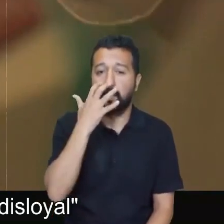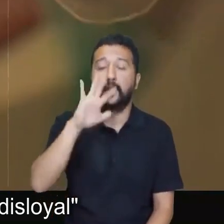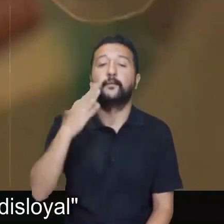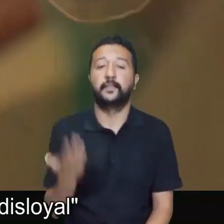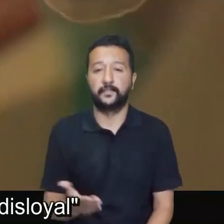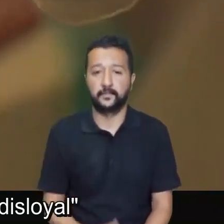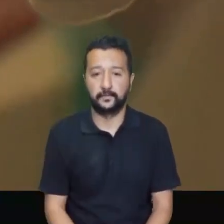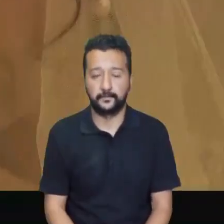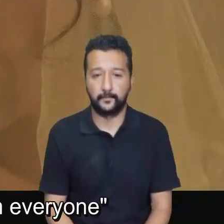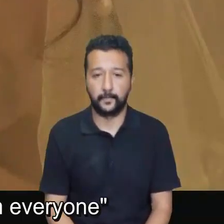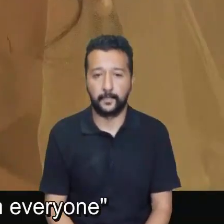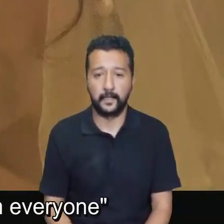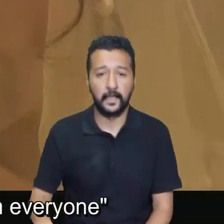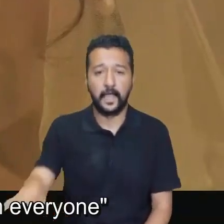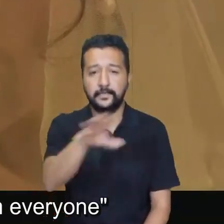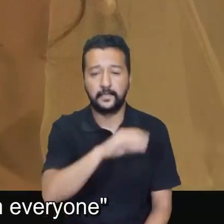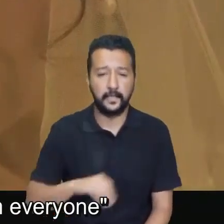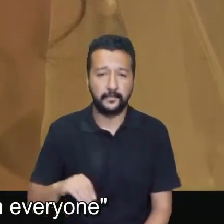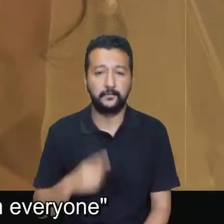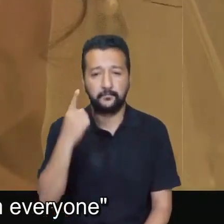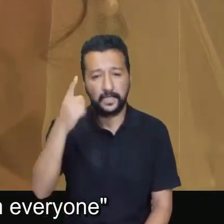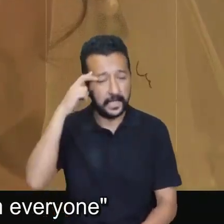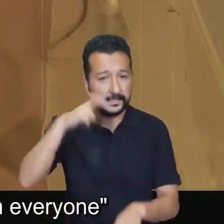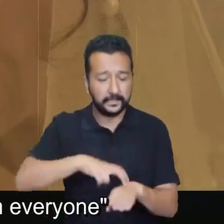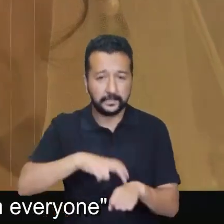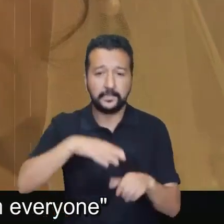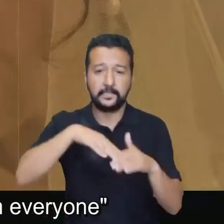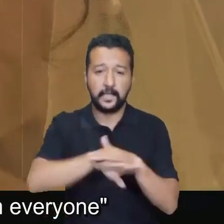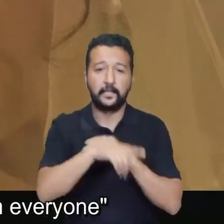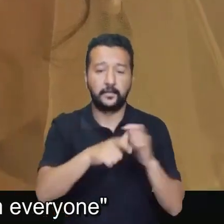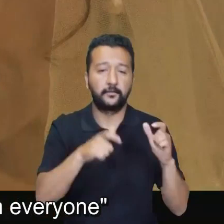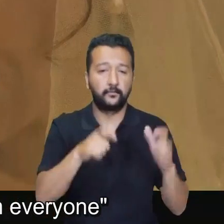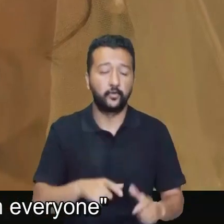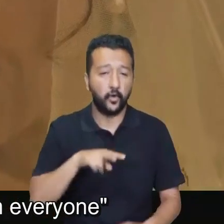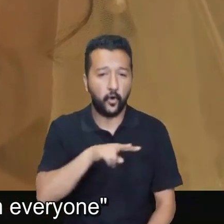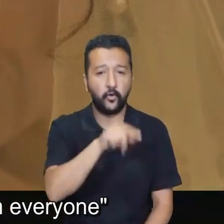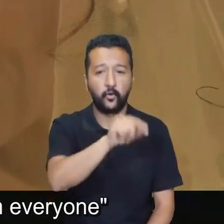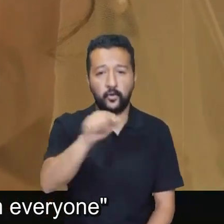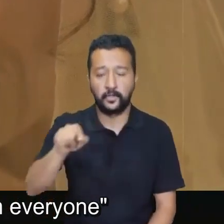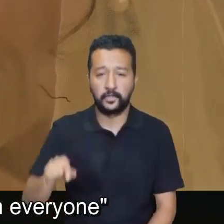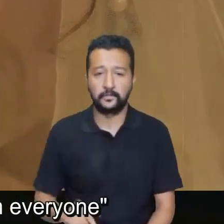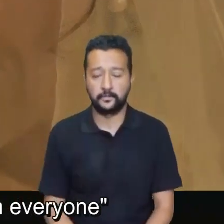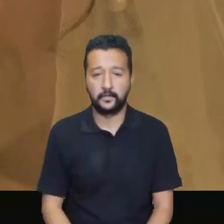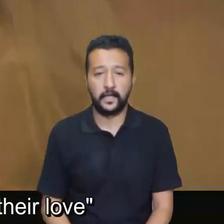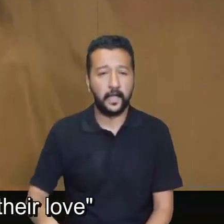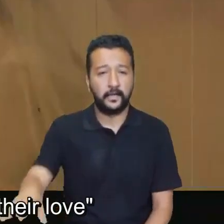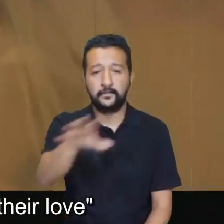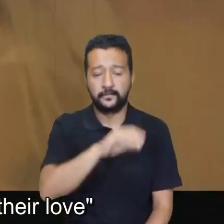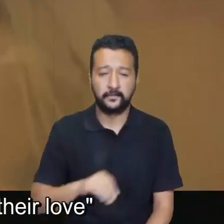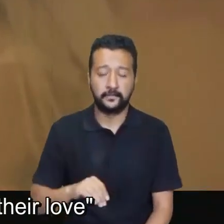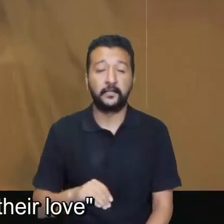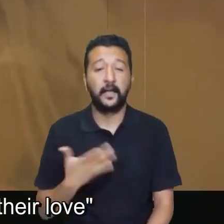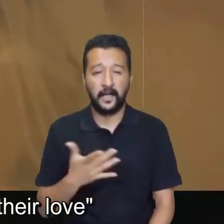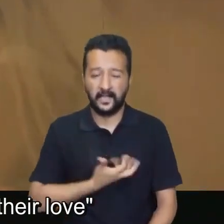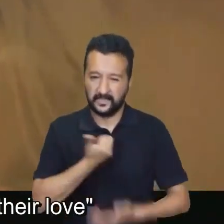düz yüzük duruyor. Adile duvakla makyajlı yüzünden yaşlar yanaklarına akıyor. Yanlara iki saç teli